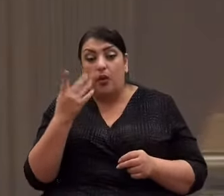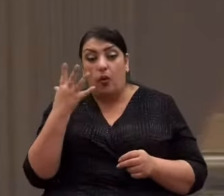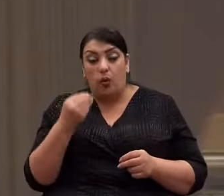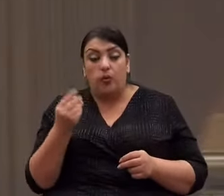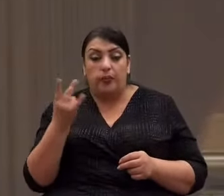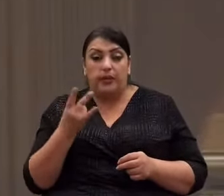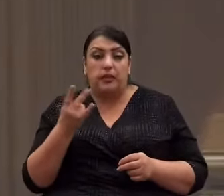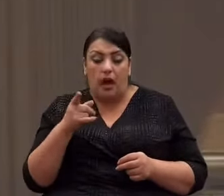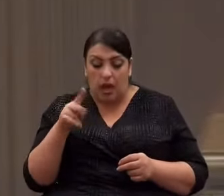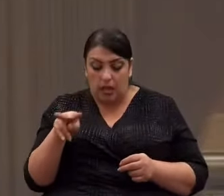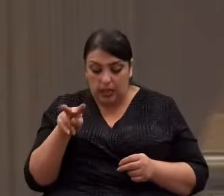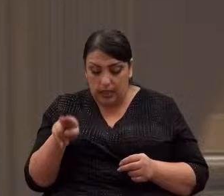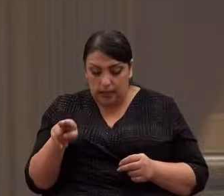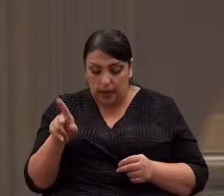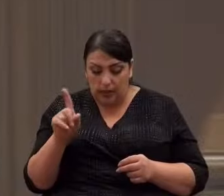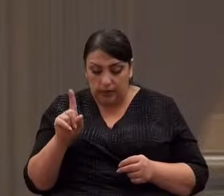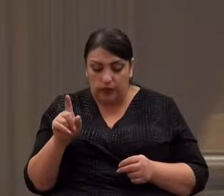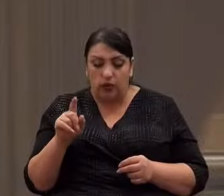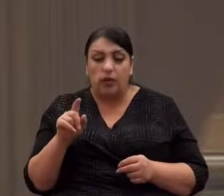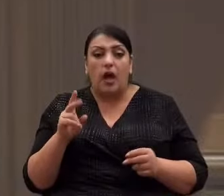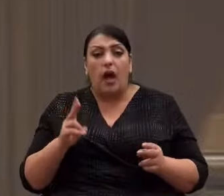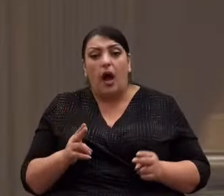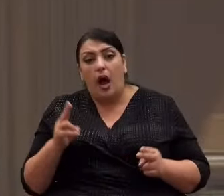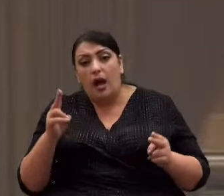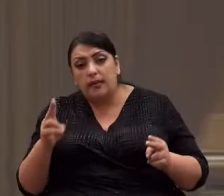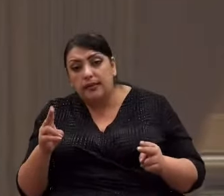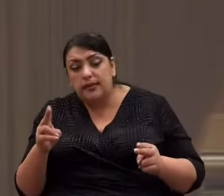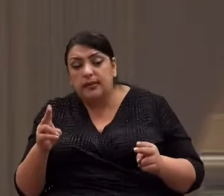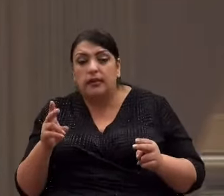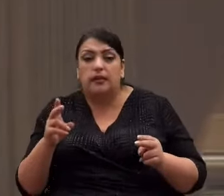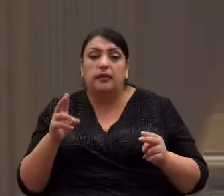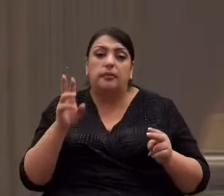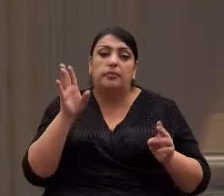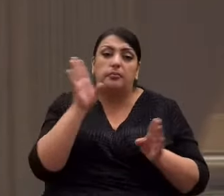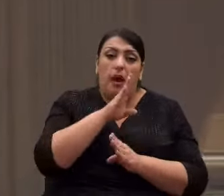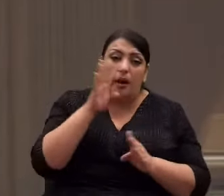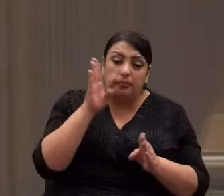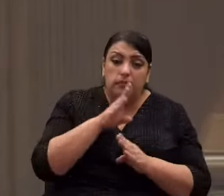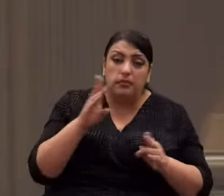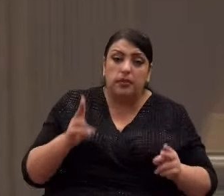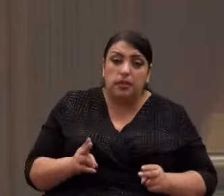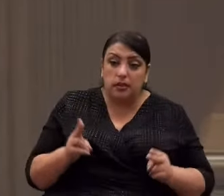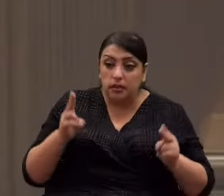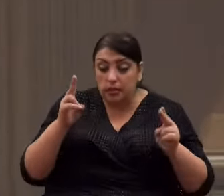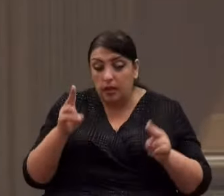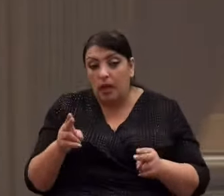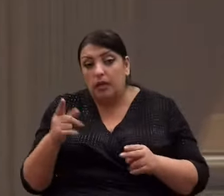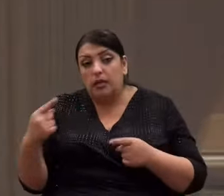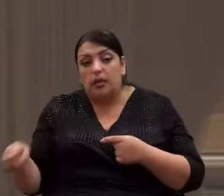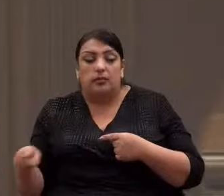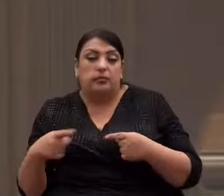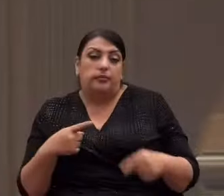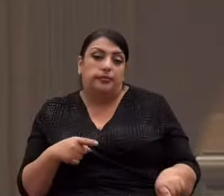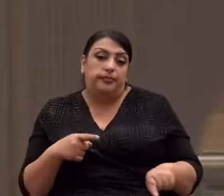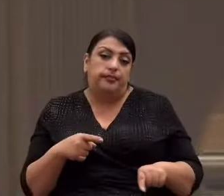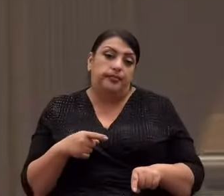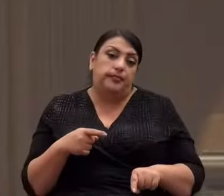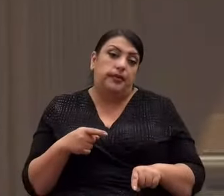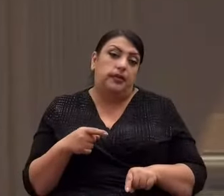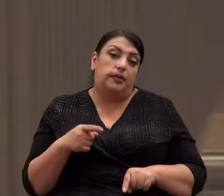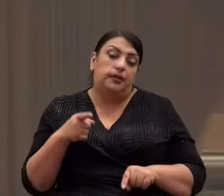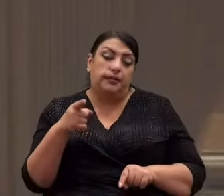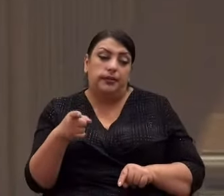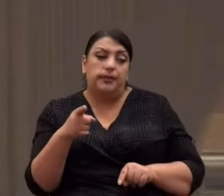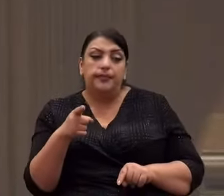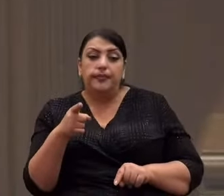նրան, որ զանցանքի և հանցանքի միջև եղած այս սահմանը